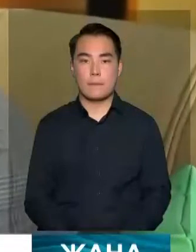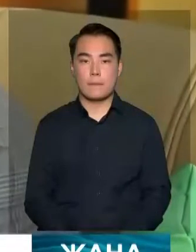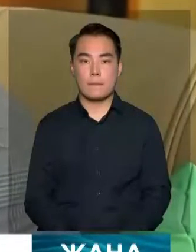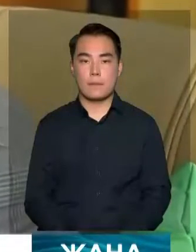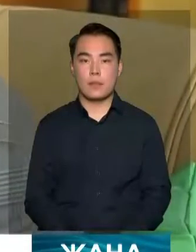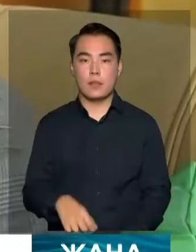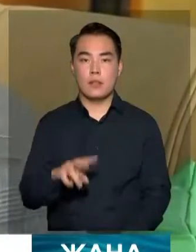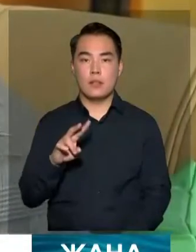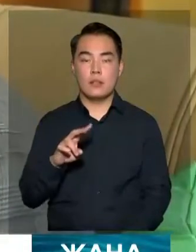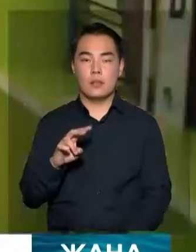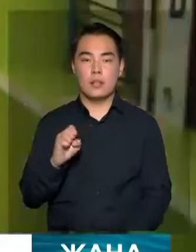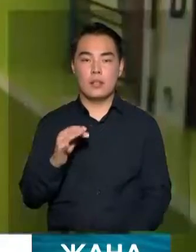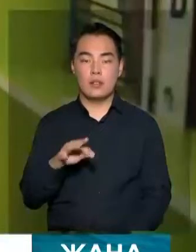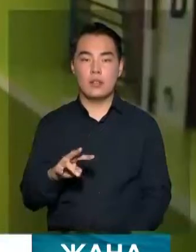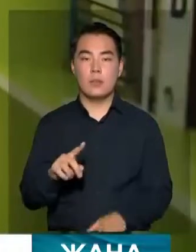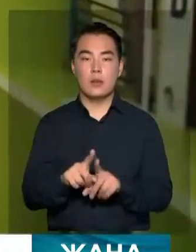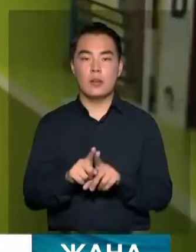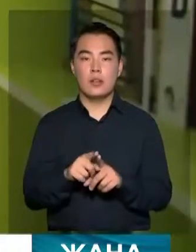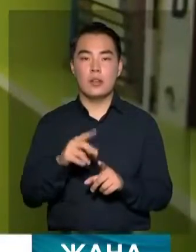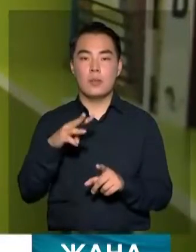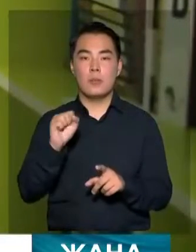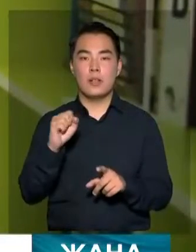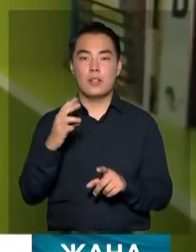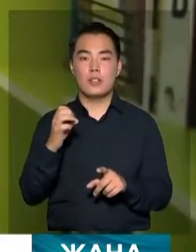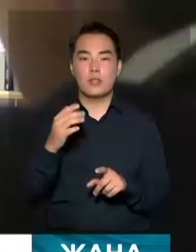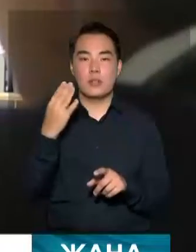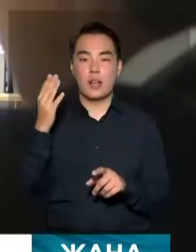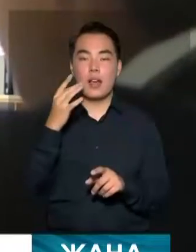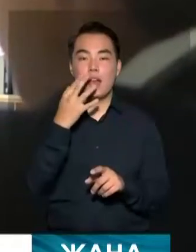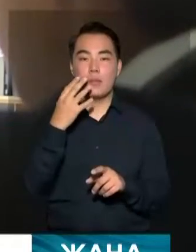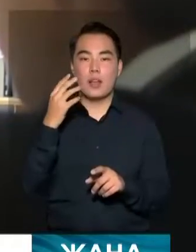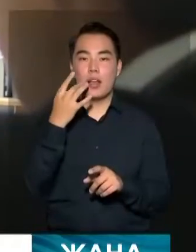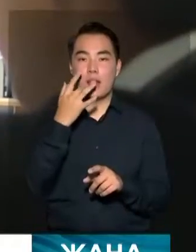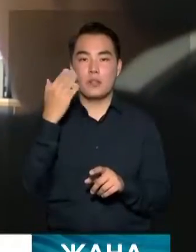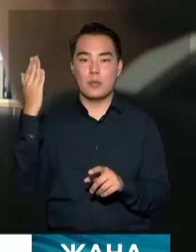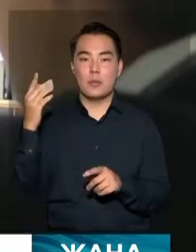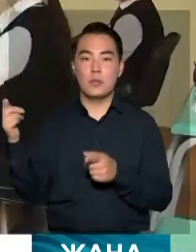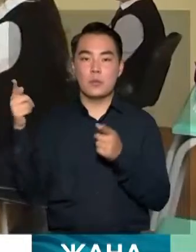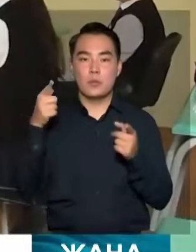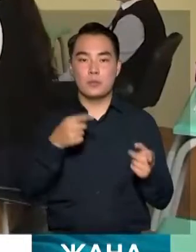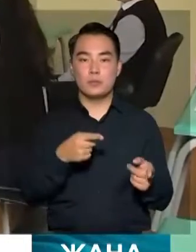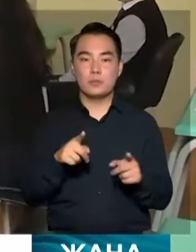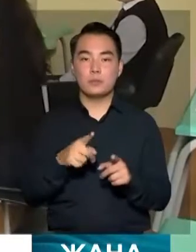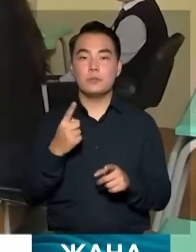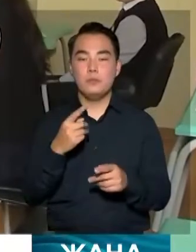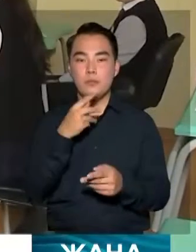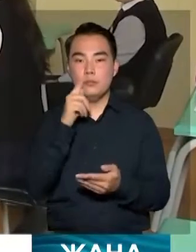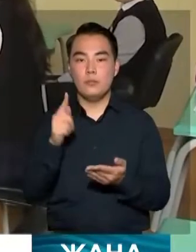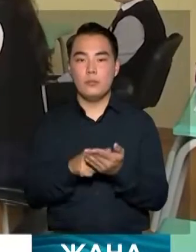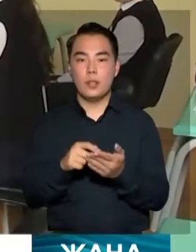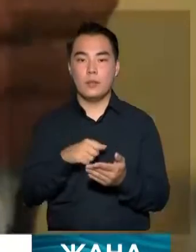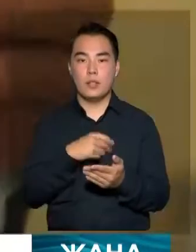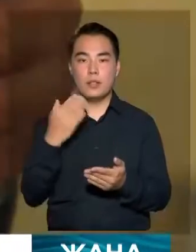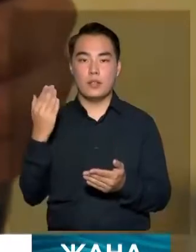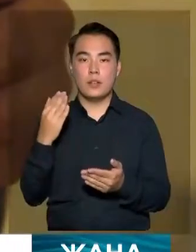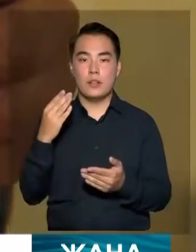Нейтан Лоулер Американың Массачусетс штатындағы Ньюбериппорт шағын қаласында дүниеге келген. Шетелдік педагог Назарбаев зияткерлік мектебінде